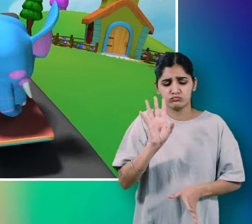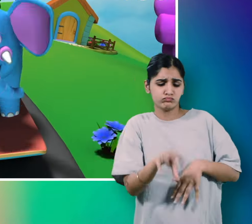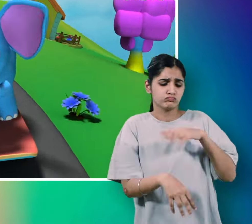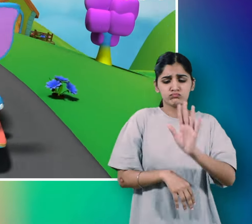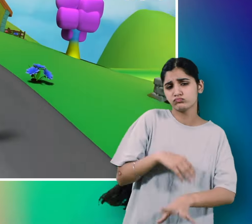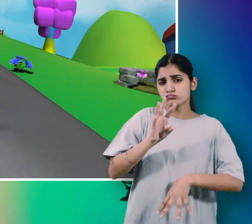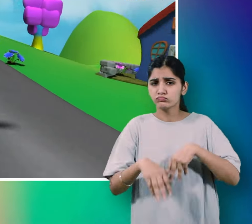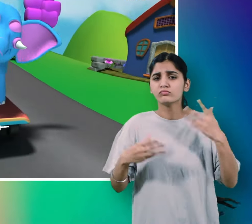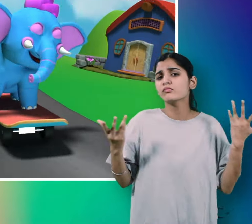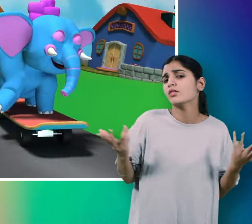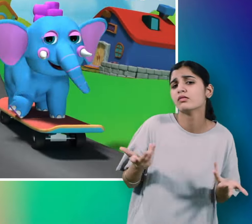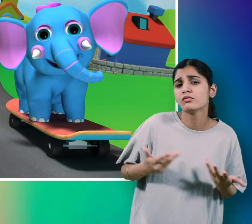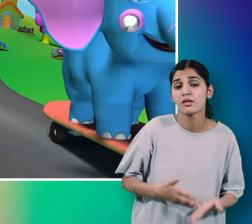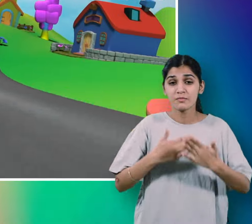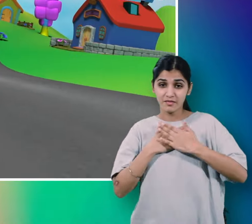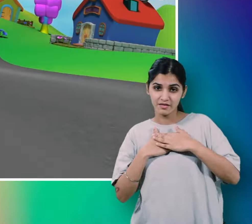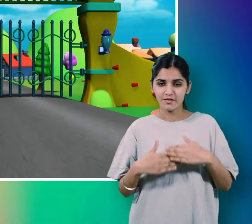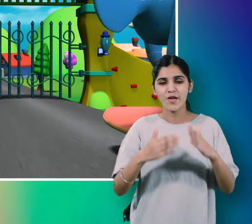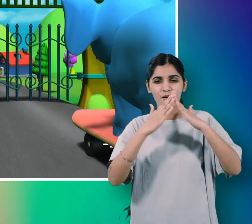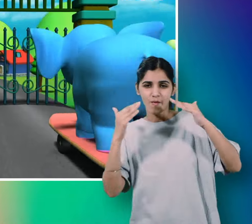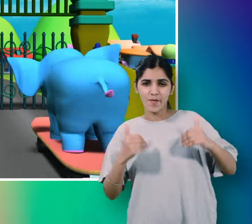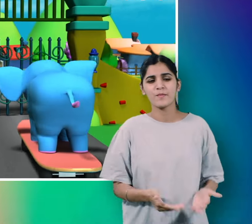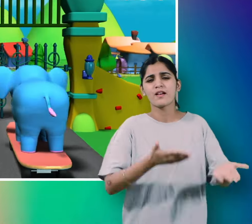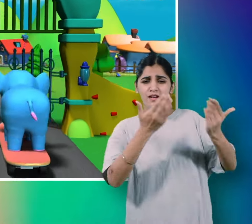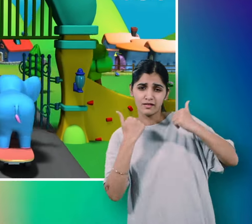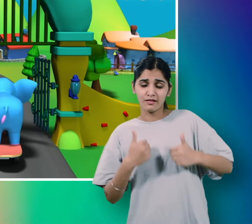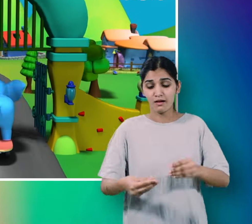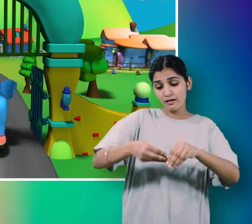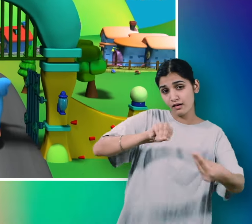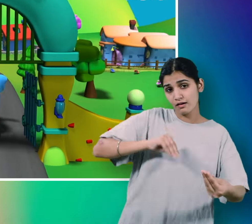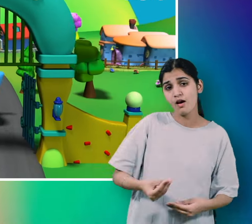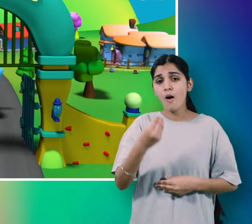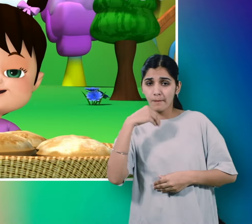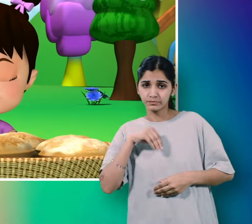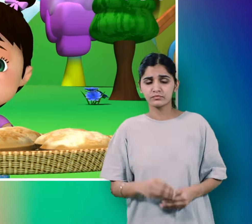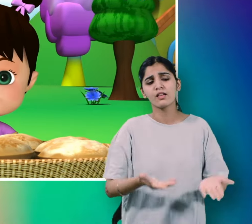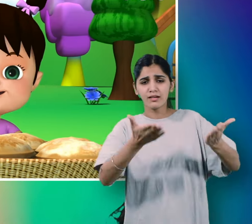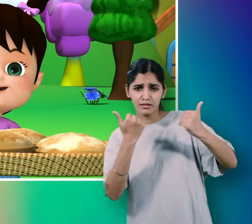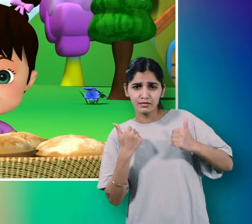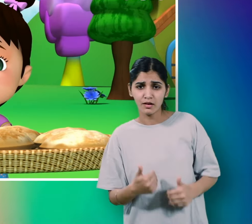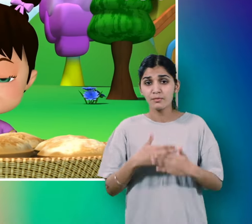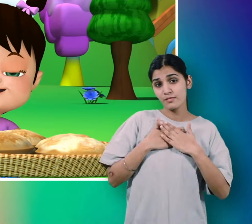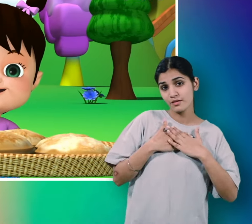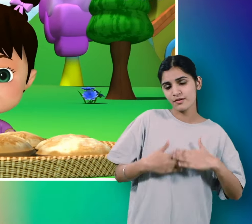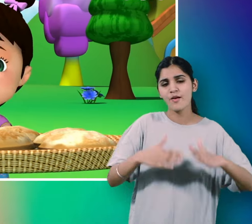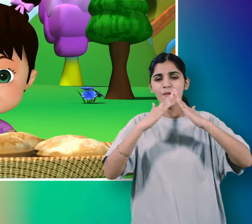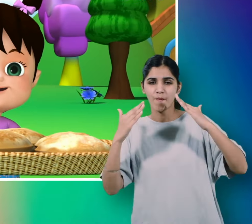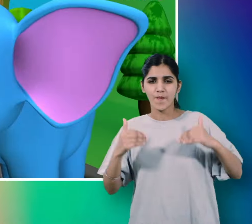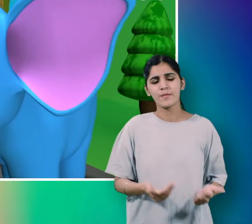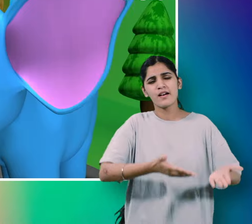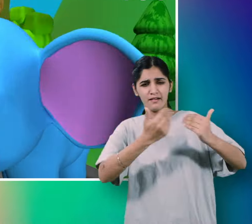चले सूं हिला के कहां चले मेरे घर भी आओ ना हलवा पूरी खाओ